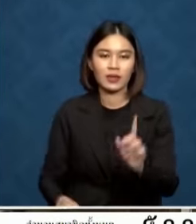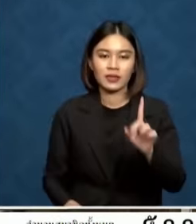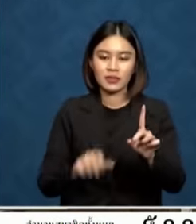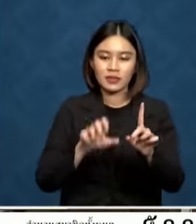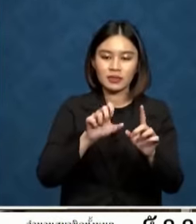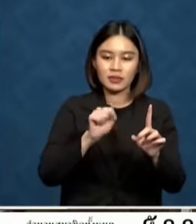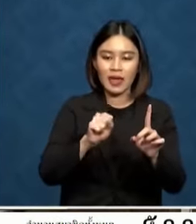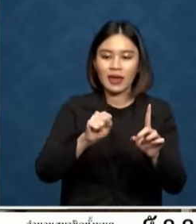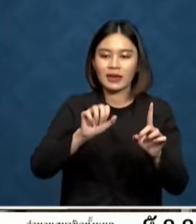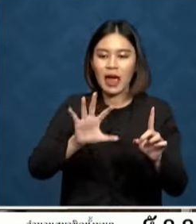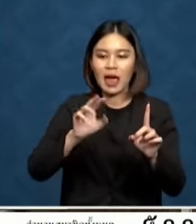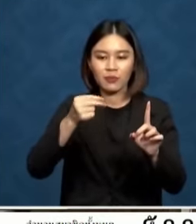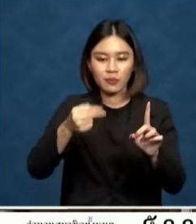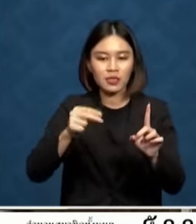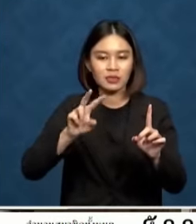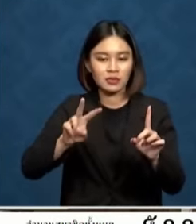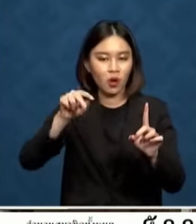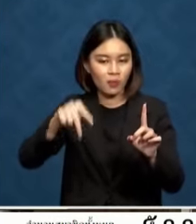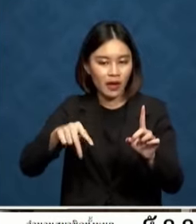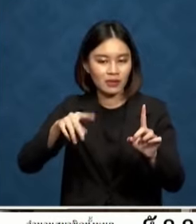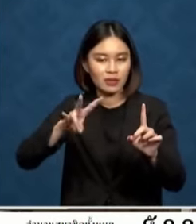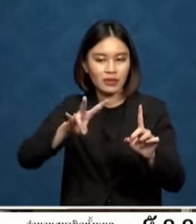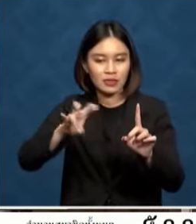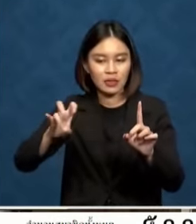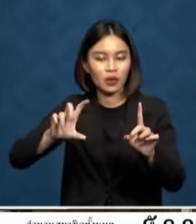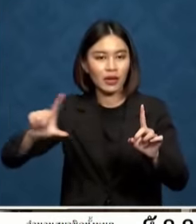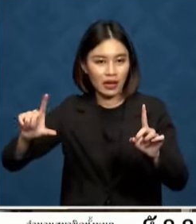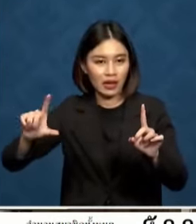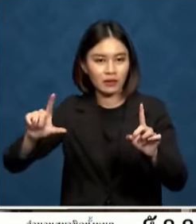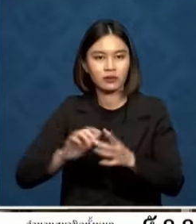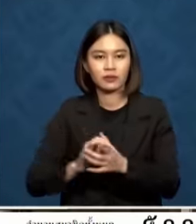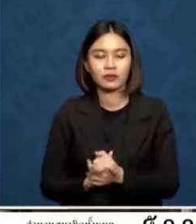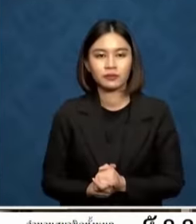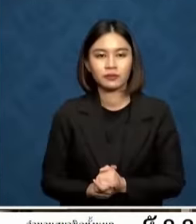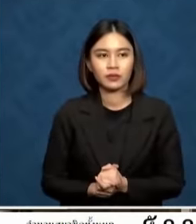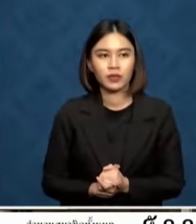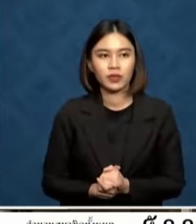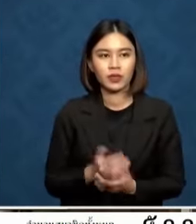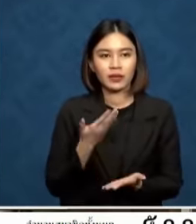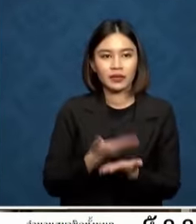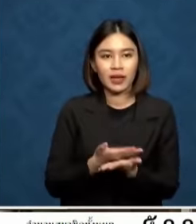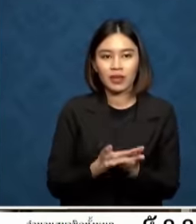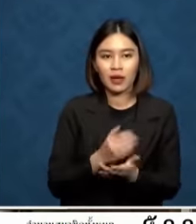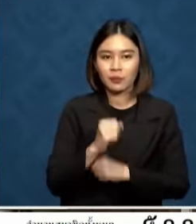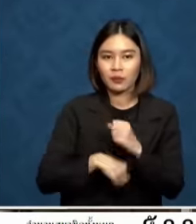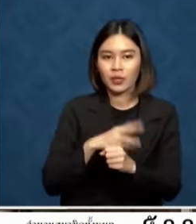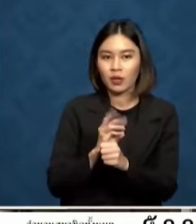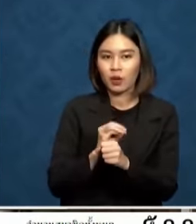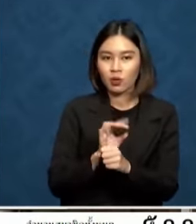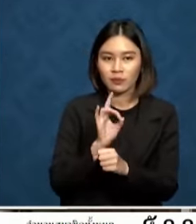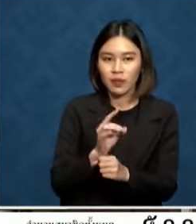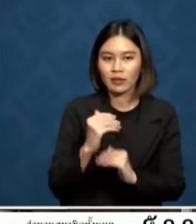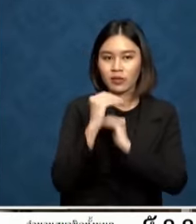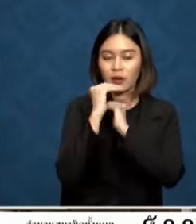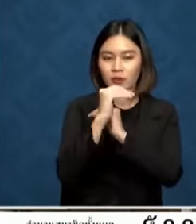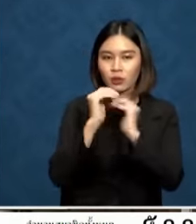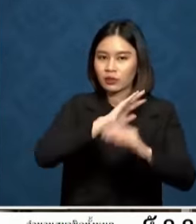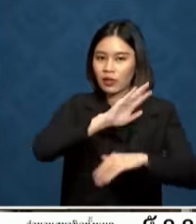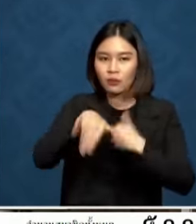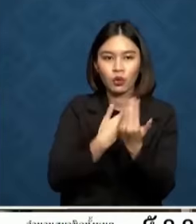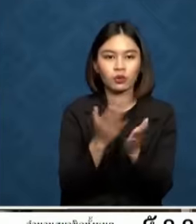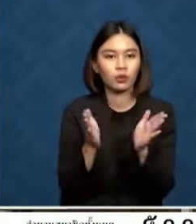152,700ล้านบาทโดยงบ 68นี้ตั้งเงินรวมไว้ทั้ง